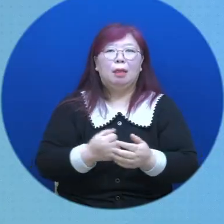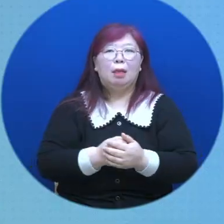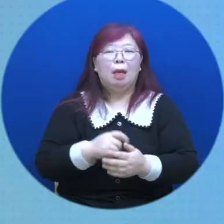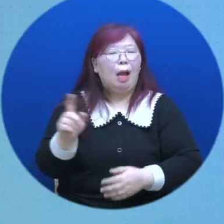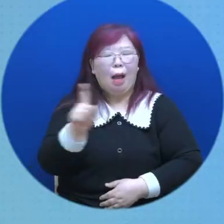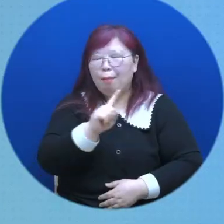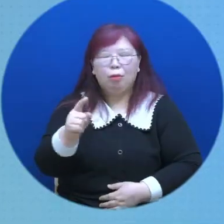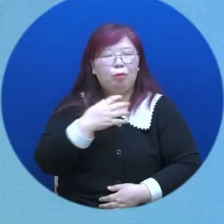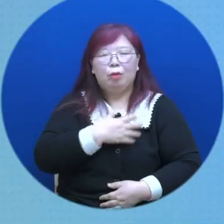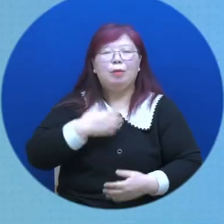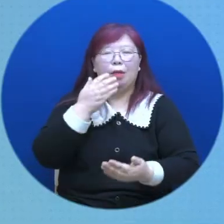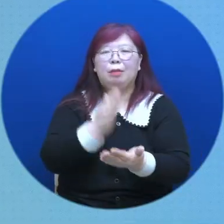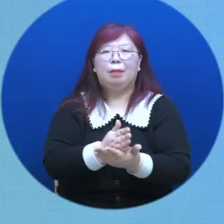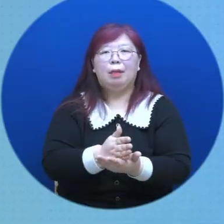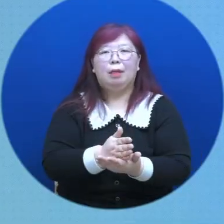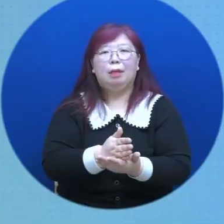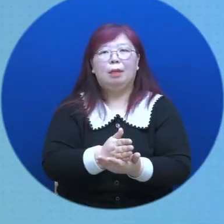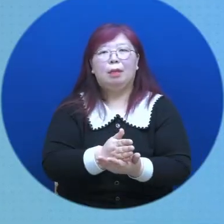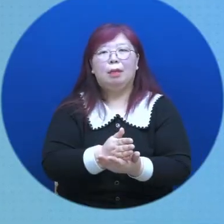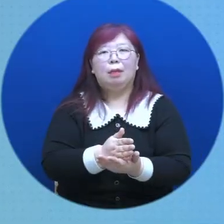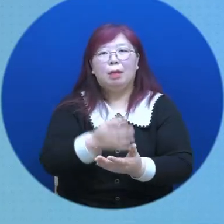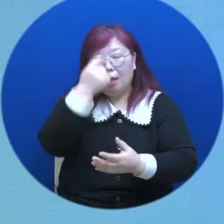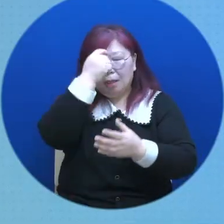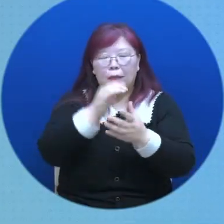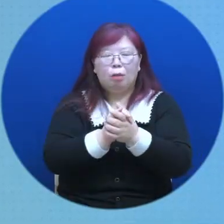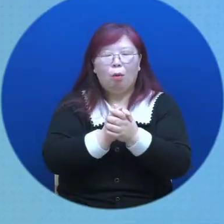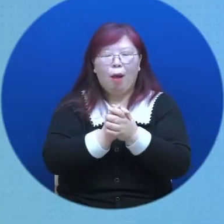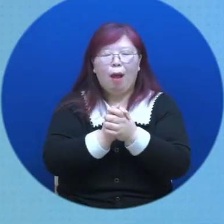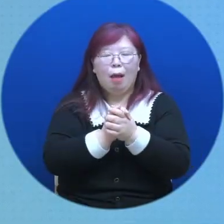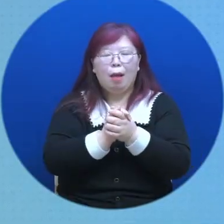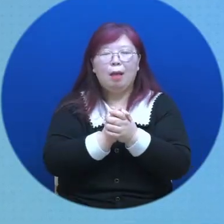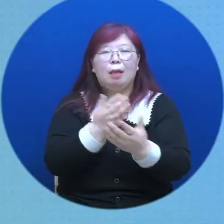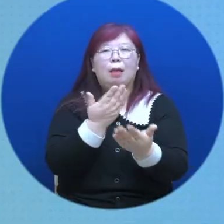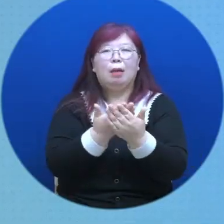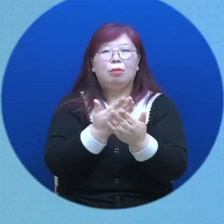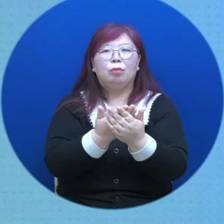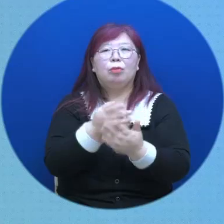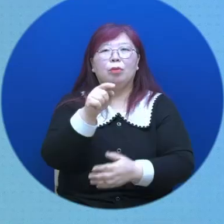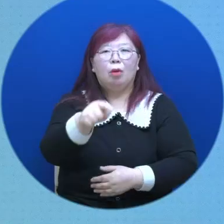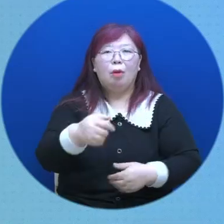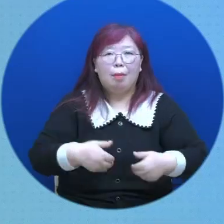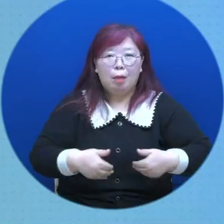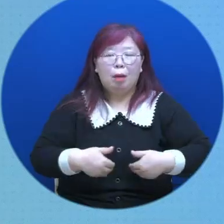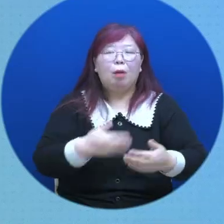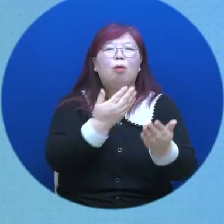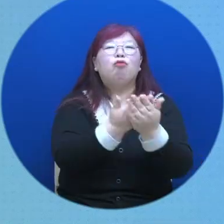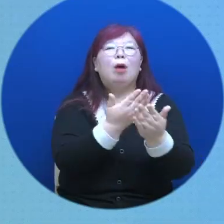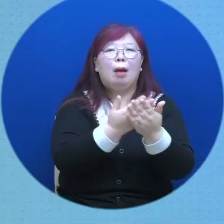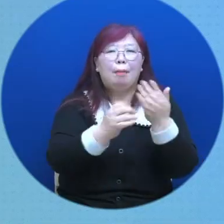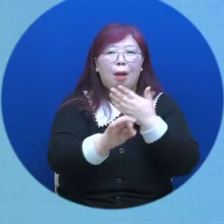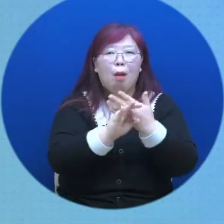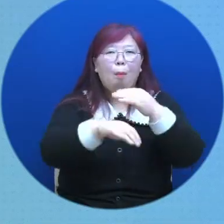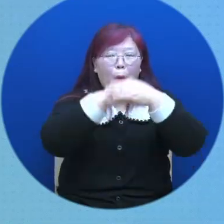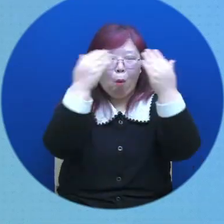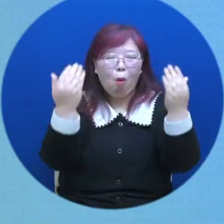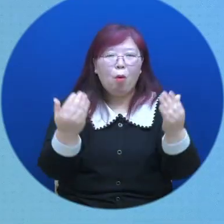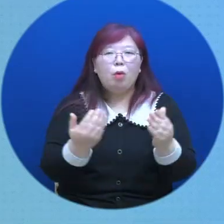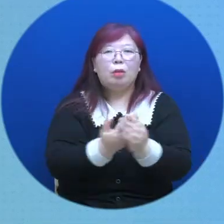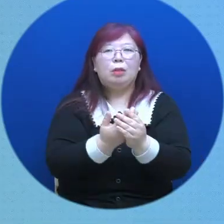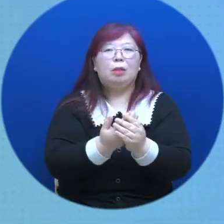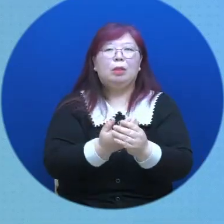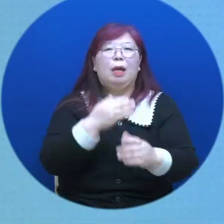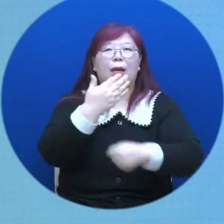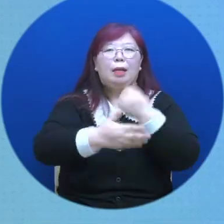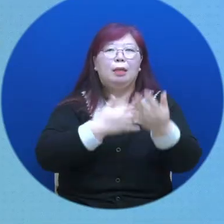아무것도 염려하지 마라. 기도와 간구로 너의 구할 것을 구해라. 그리하면 모든 지약에 대한 하나님의